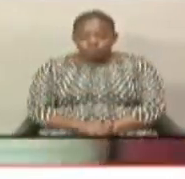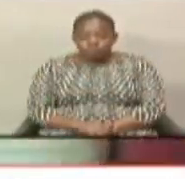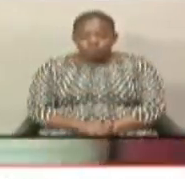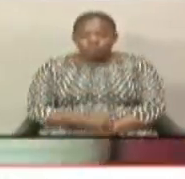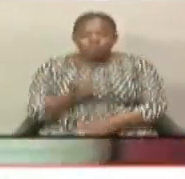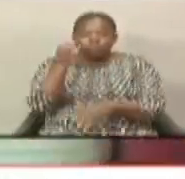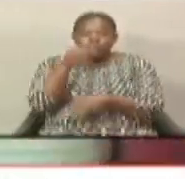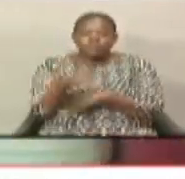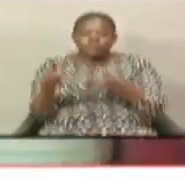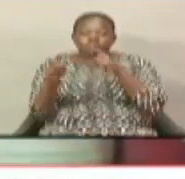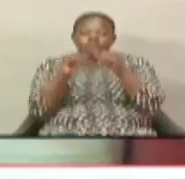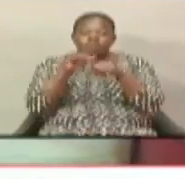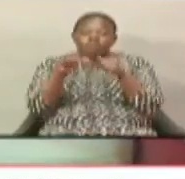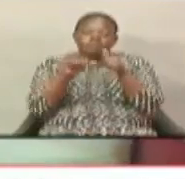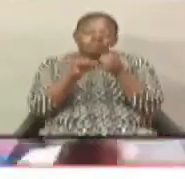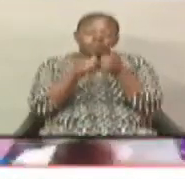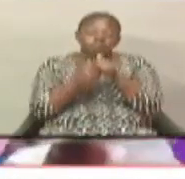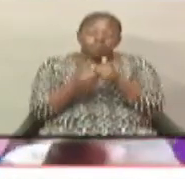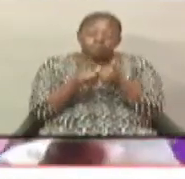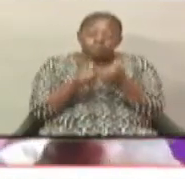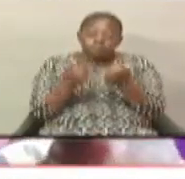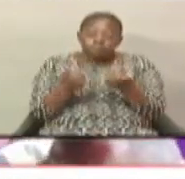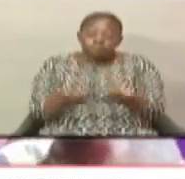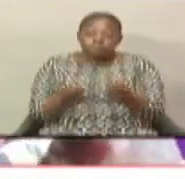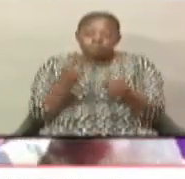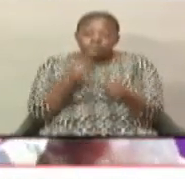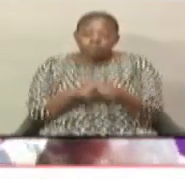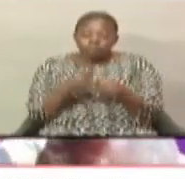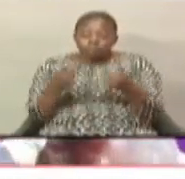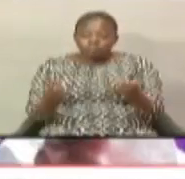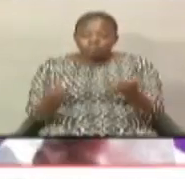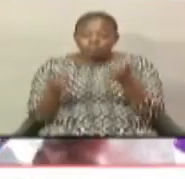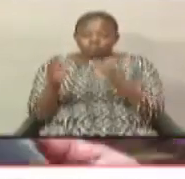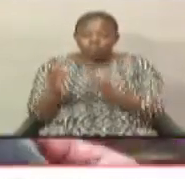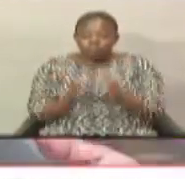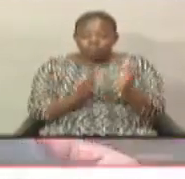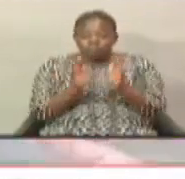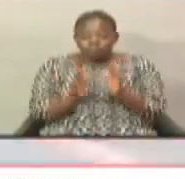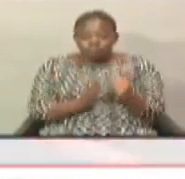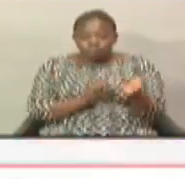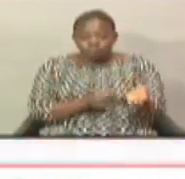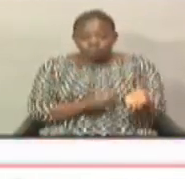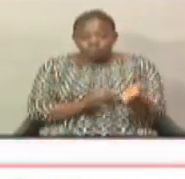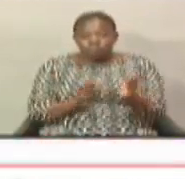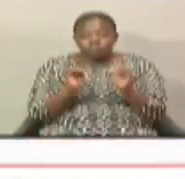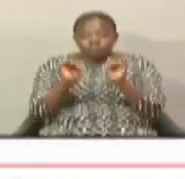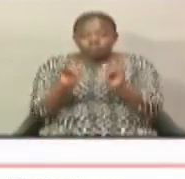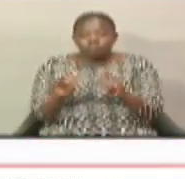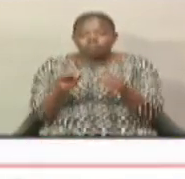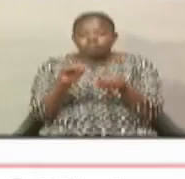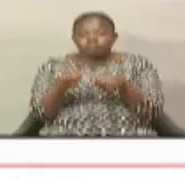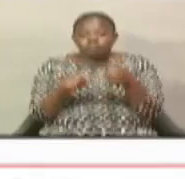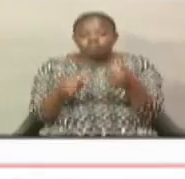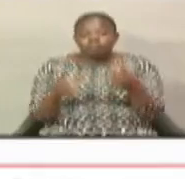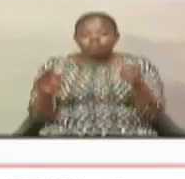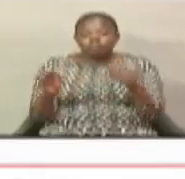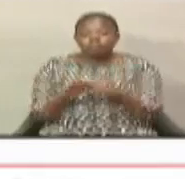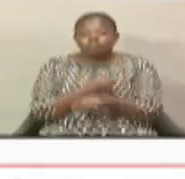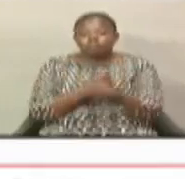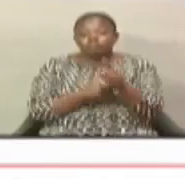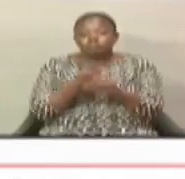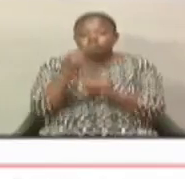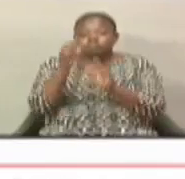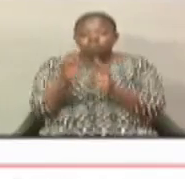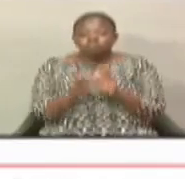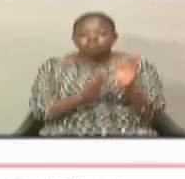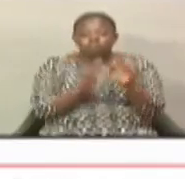Oluvannyuma yogedde ku mpaka zino nga bwe zibadde n'ebbanga lyebamaze nga beeteekateeka. Tumaze omwezi mulamba nga